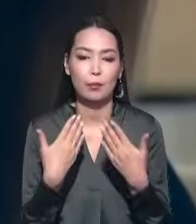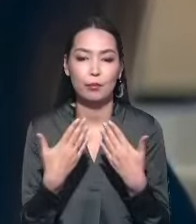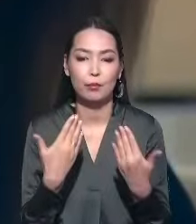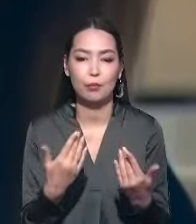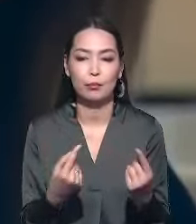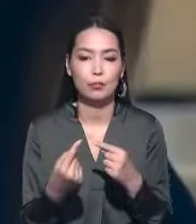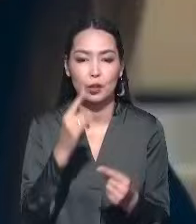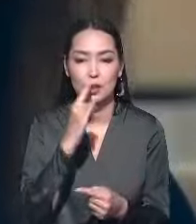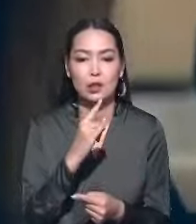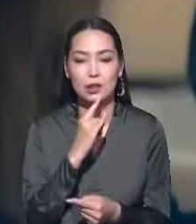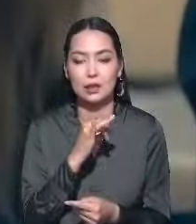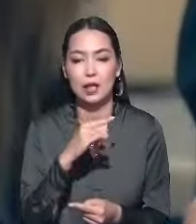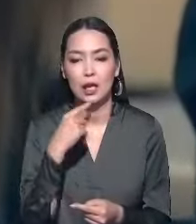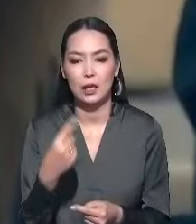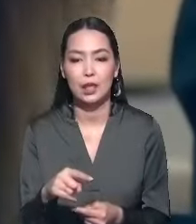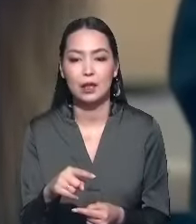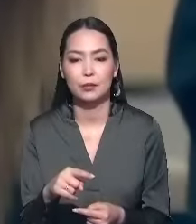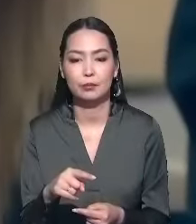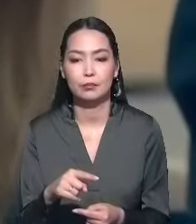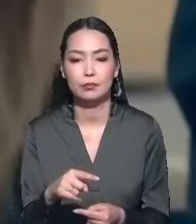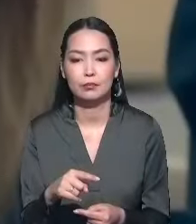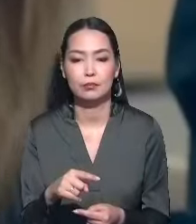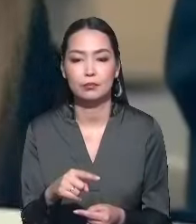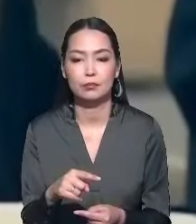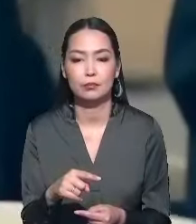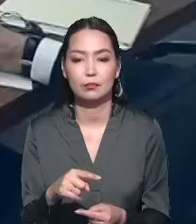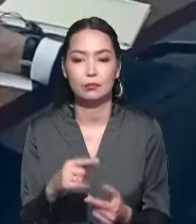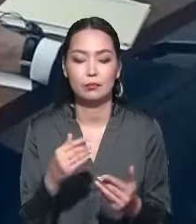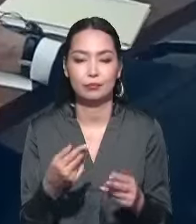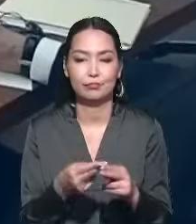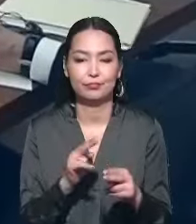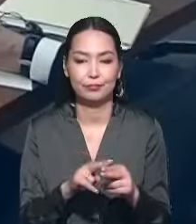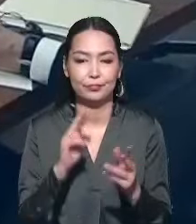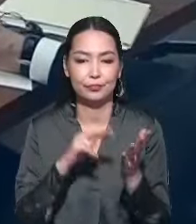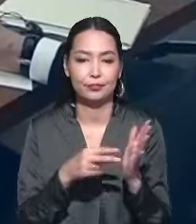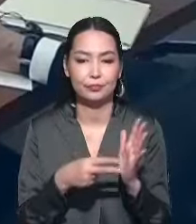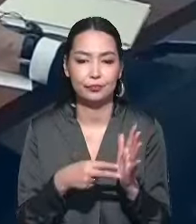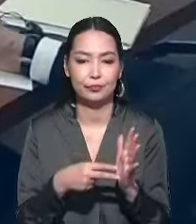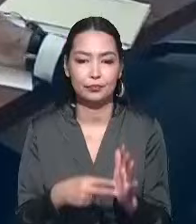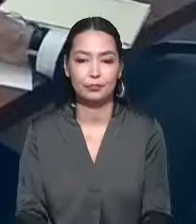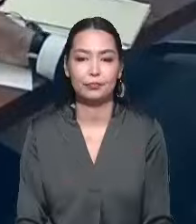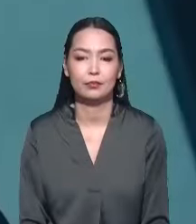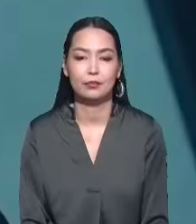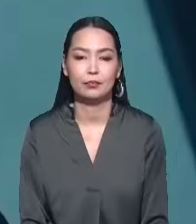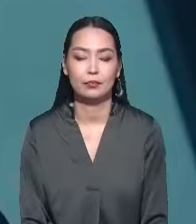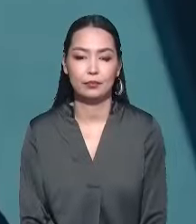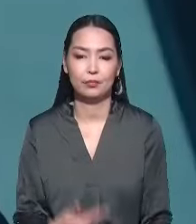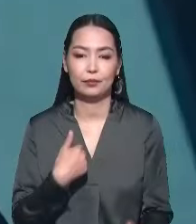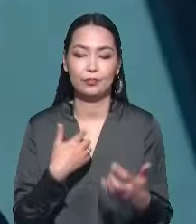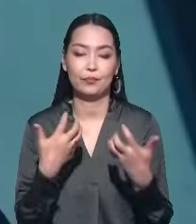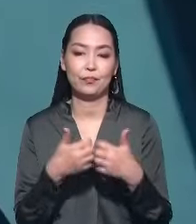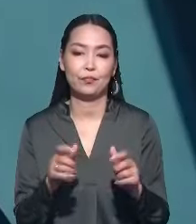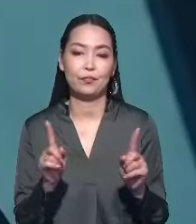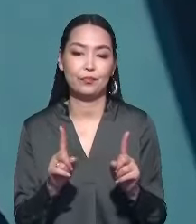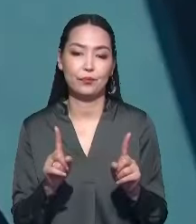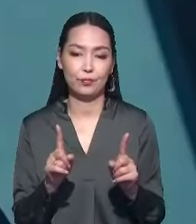между Казахстаном и Россией, как соседним государством? Очень хорошее. По-другому не скажешь.